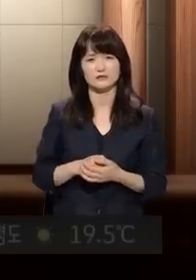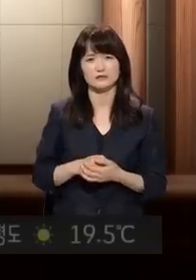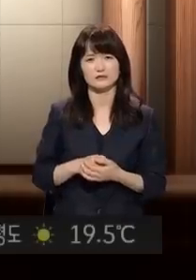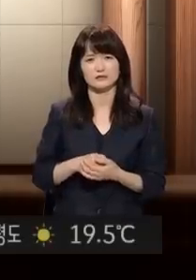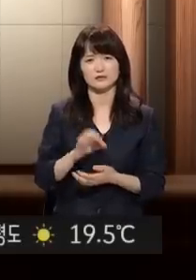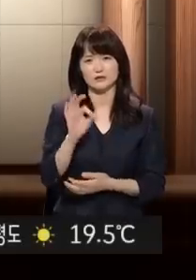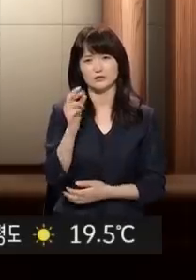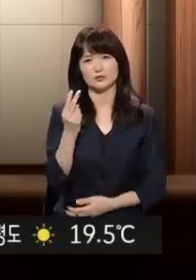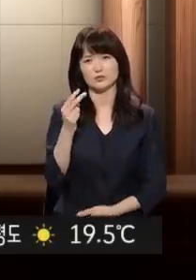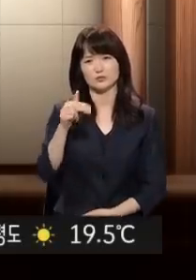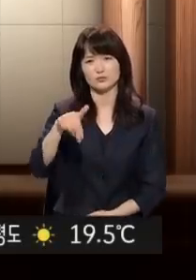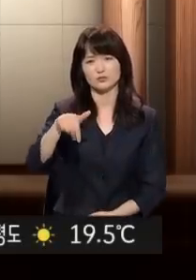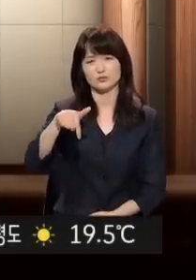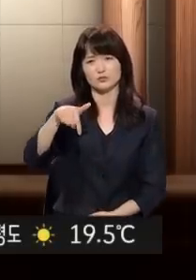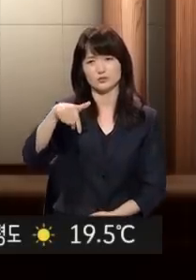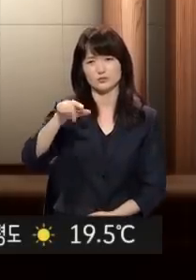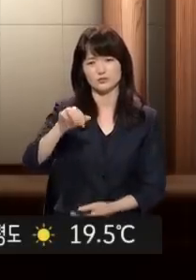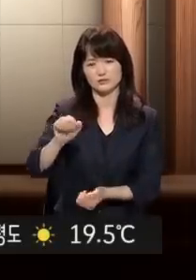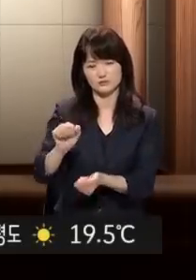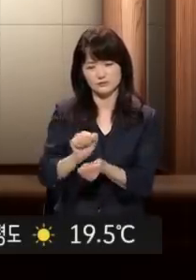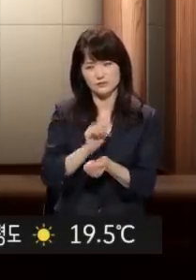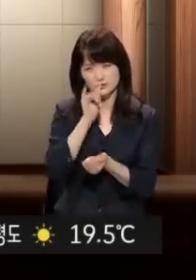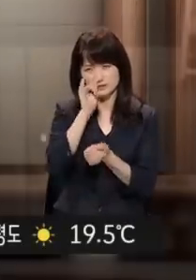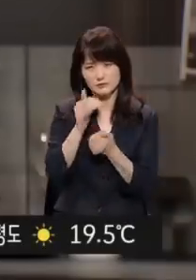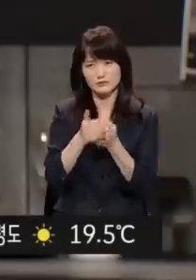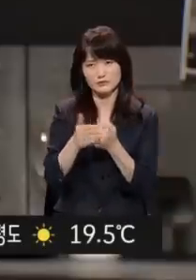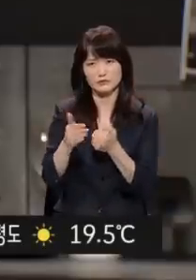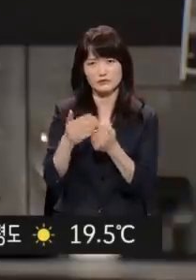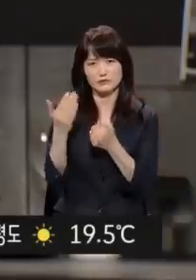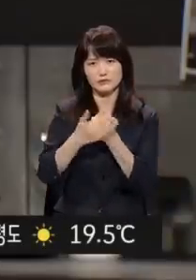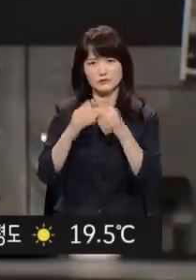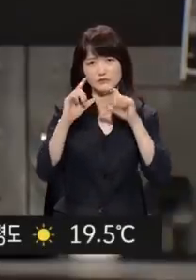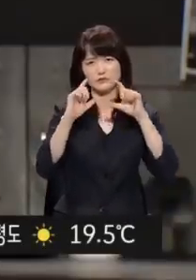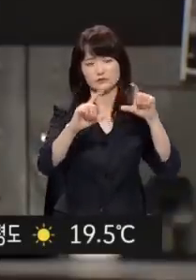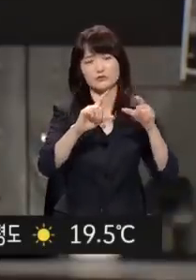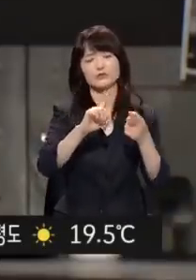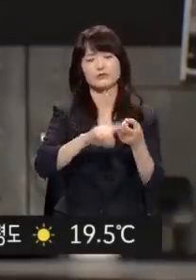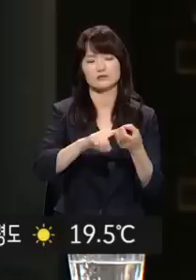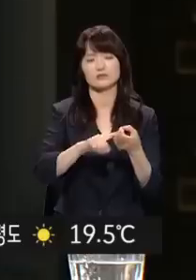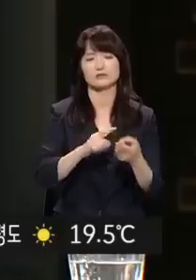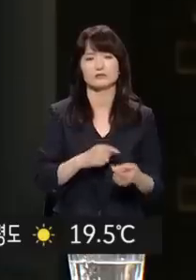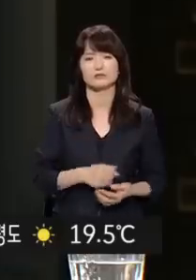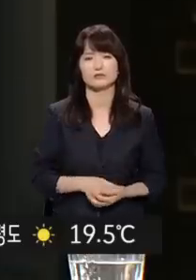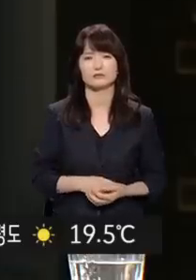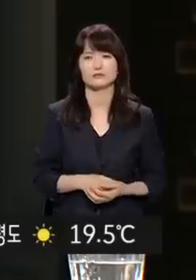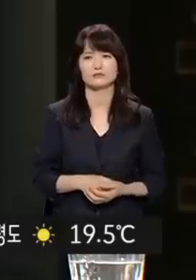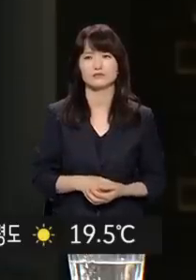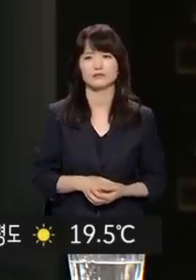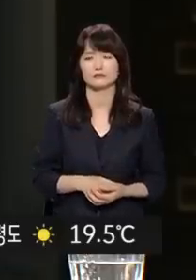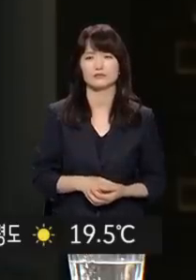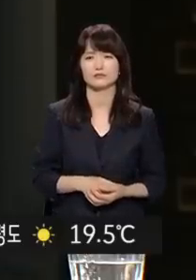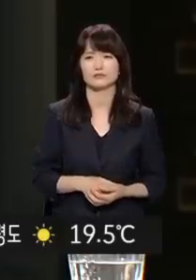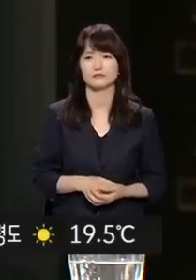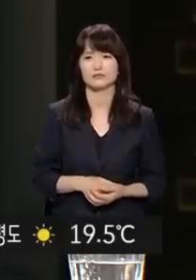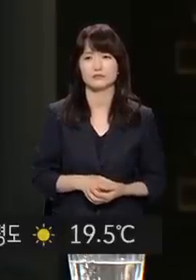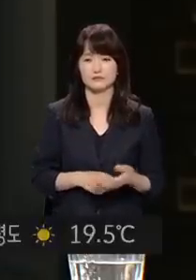좋지 않다라는 이유로 그냥 집행유예로 판결을 확정이 됐습니다 자 백 변호사님 아프다고